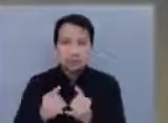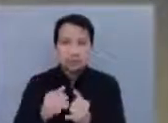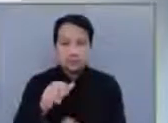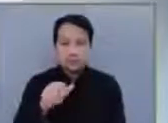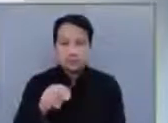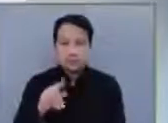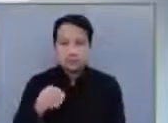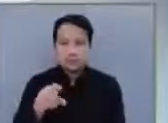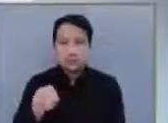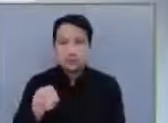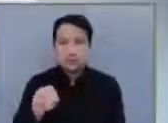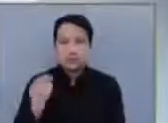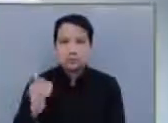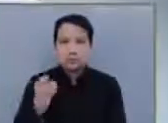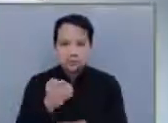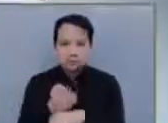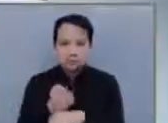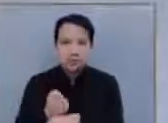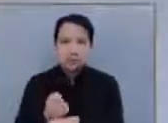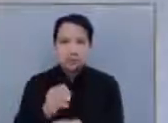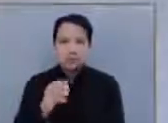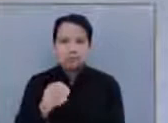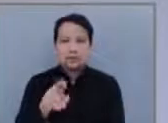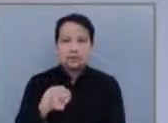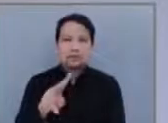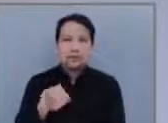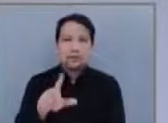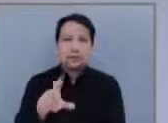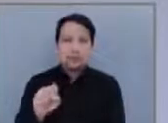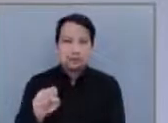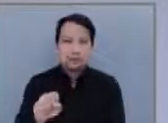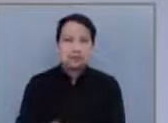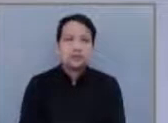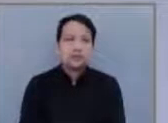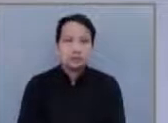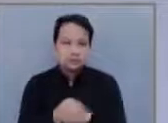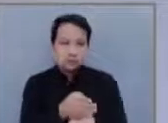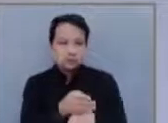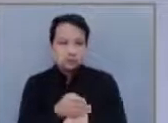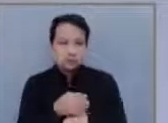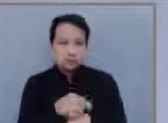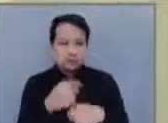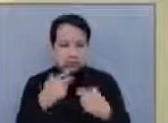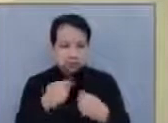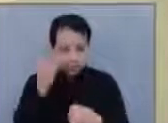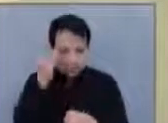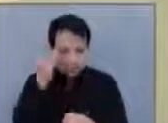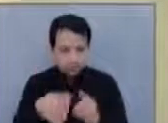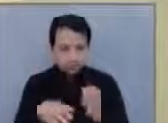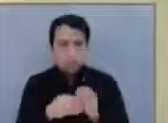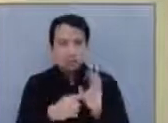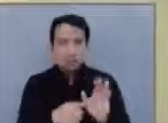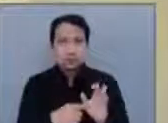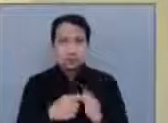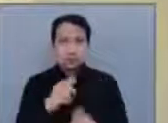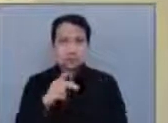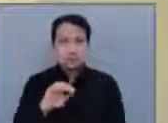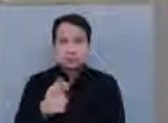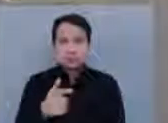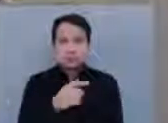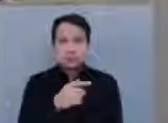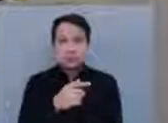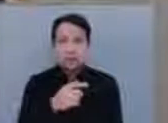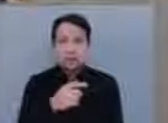Maribelas, Bataan. Katuwang sa naturang programa, ang Maribelas Mental Wellness and General Hospital, kung saan nagsagawa ng